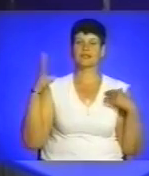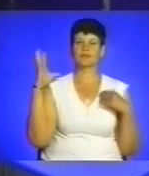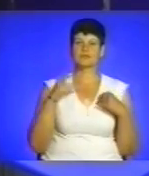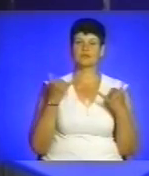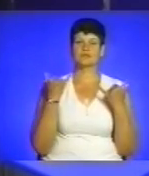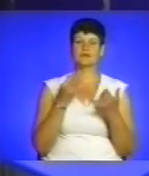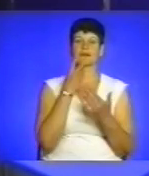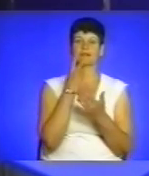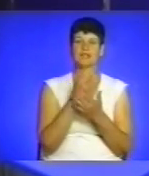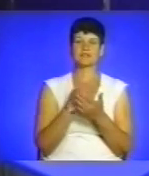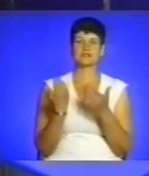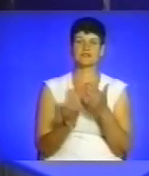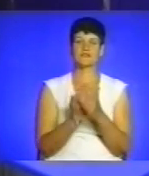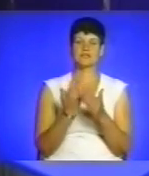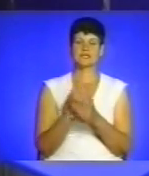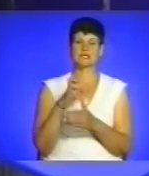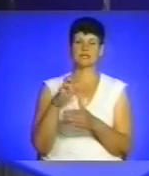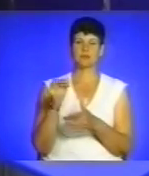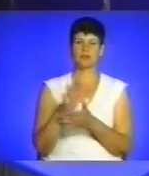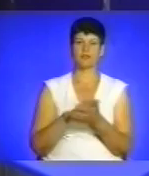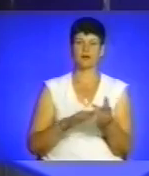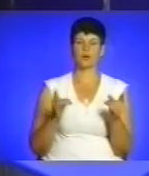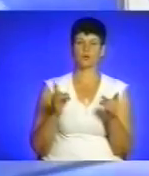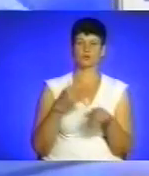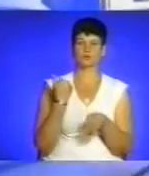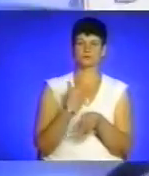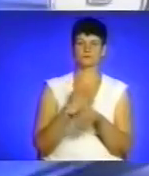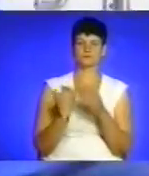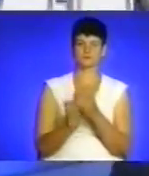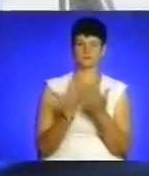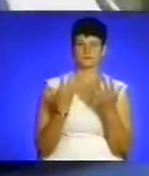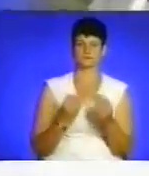хто зараз з нами. Ви дивитесь Вісті ТТБ. Далі коротко про головні події.